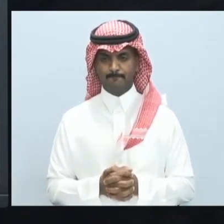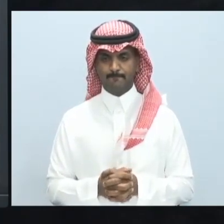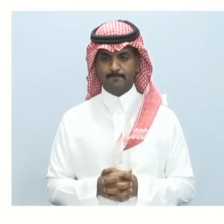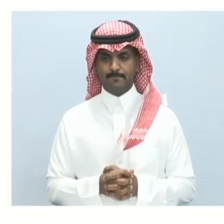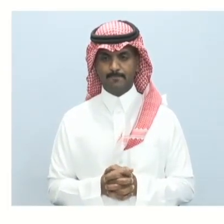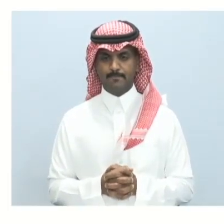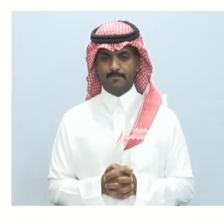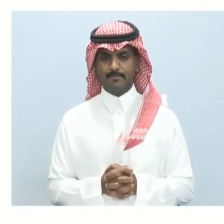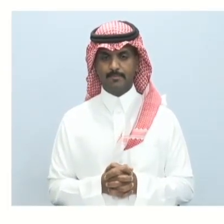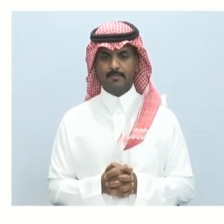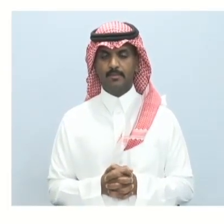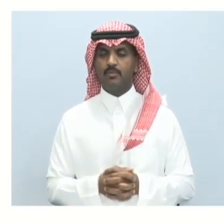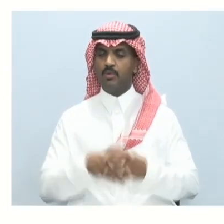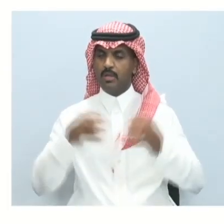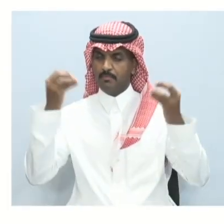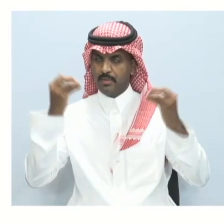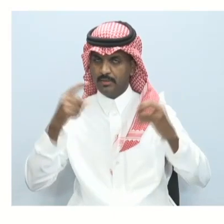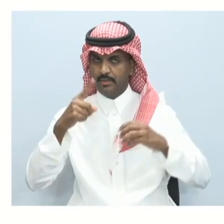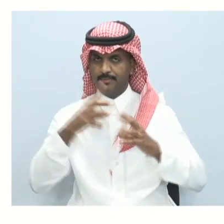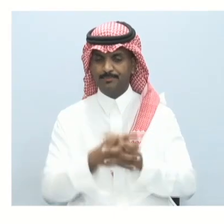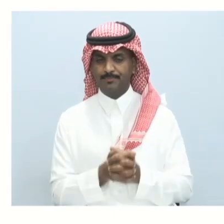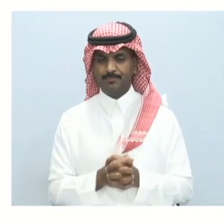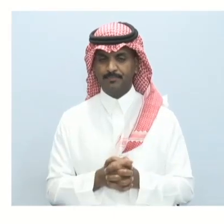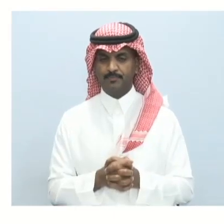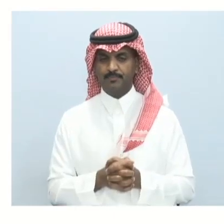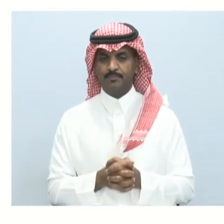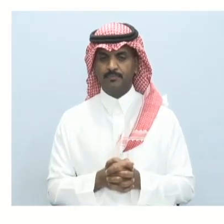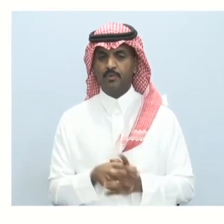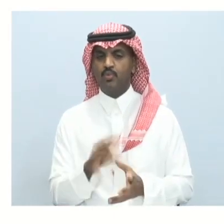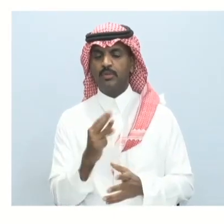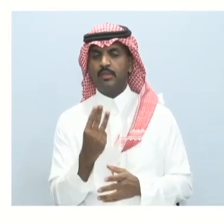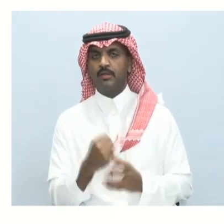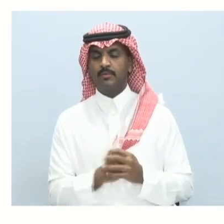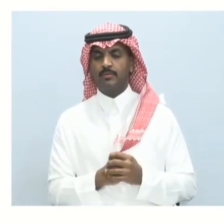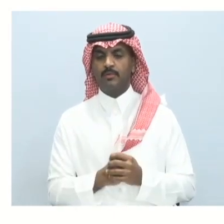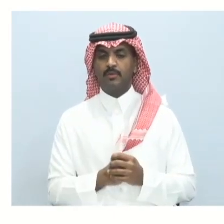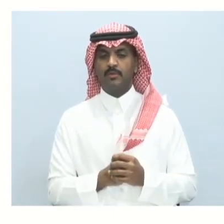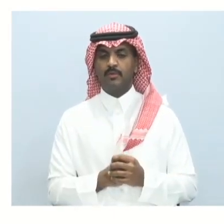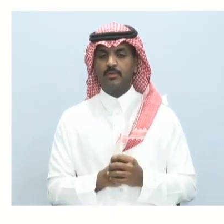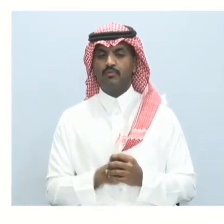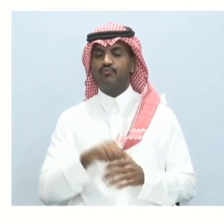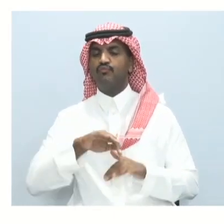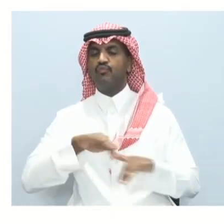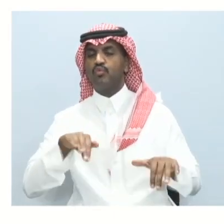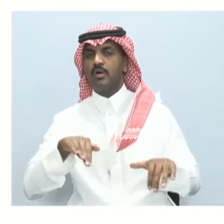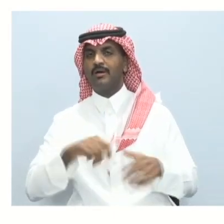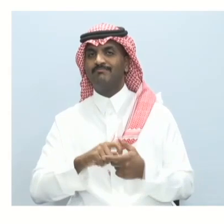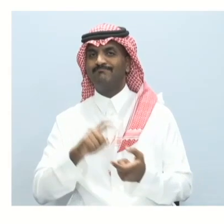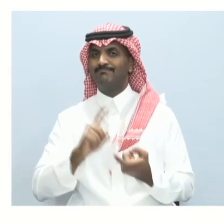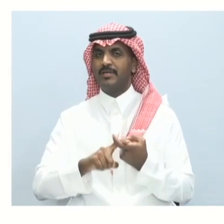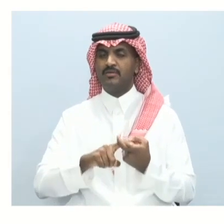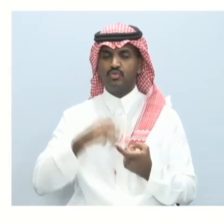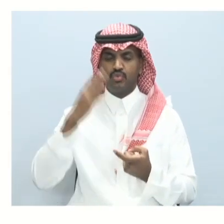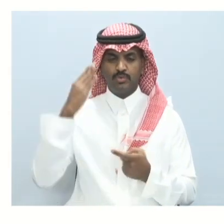والطالبات اذا على بركه الله جل وعلا عندنا الوحده الثالثه الفرقه الزوجيه وما يتعلق بها